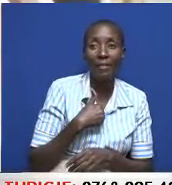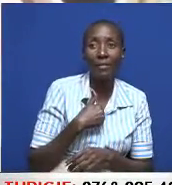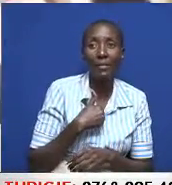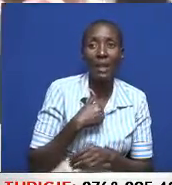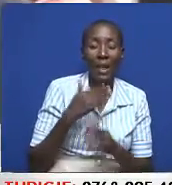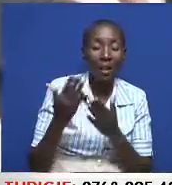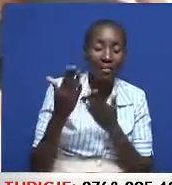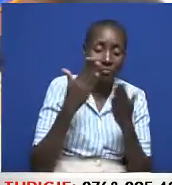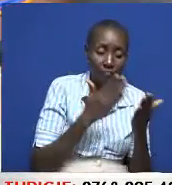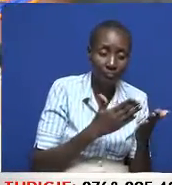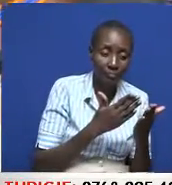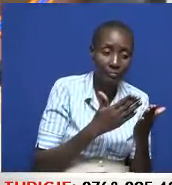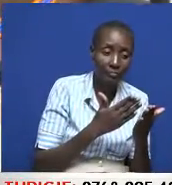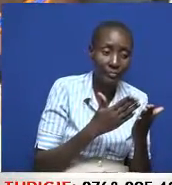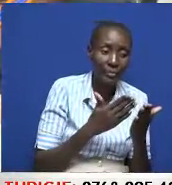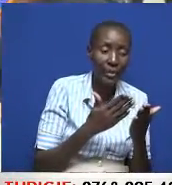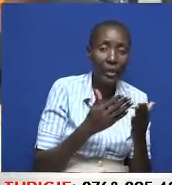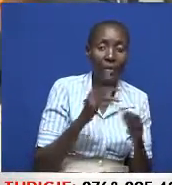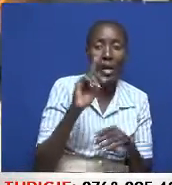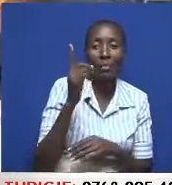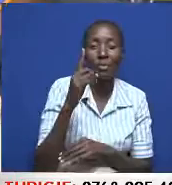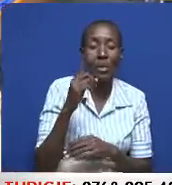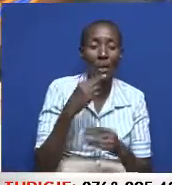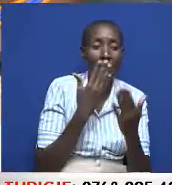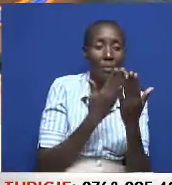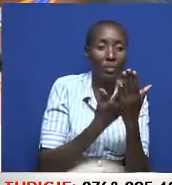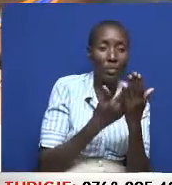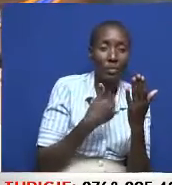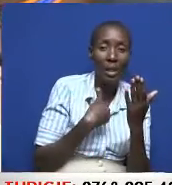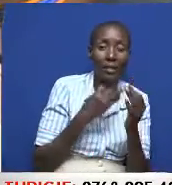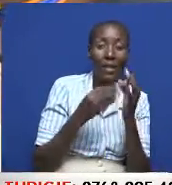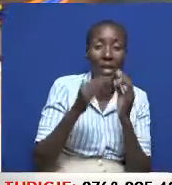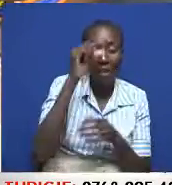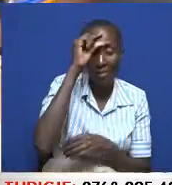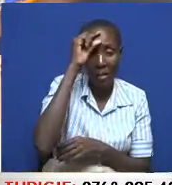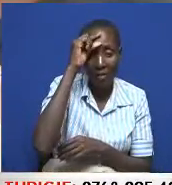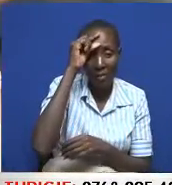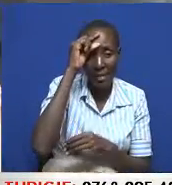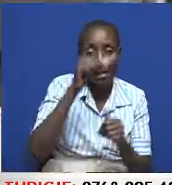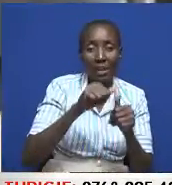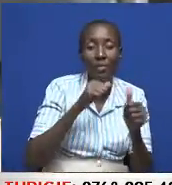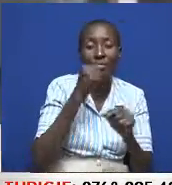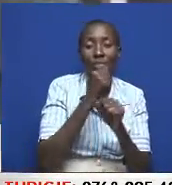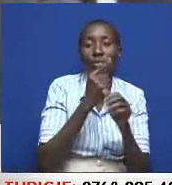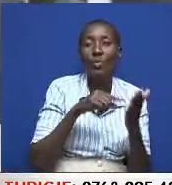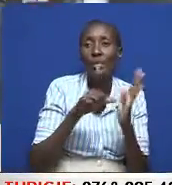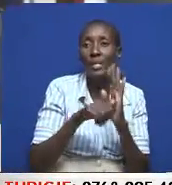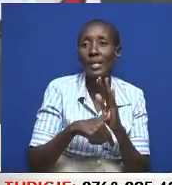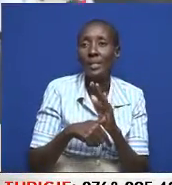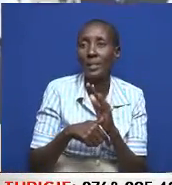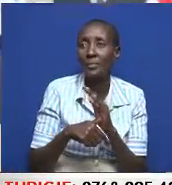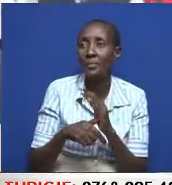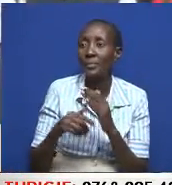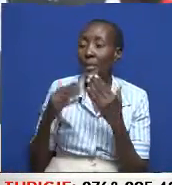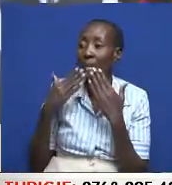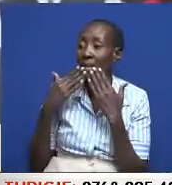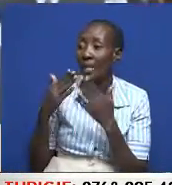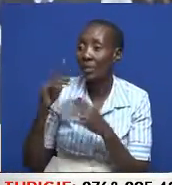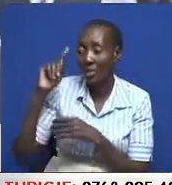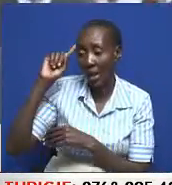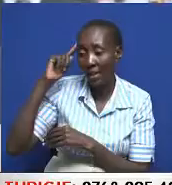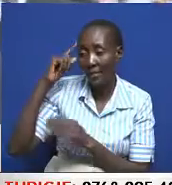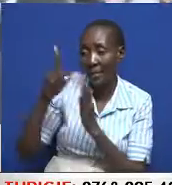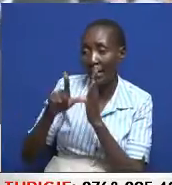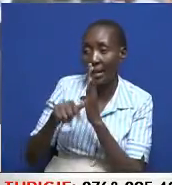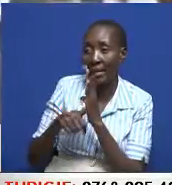mara kwa mara kwa serikali. Je, iwapo hayatakubalika serikali, je, mtafanya vipi baadaye? Asante, nafikiri baadaye ikiwa